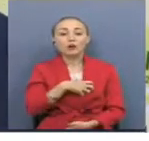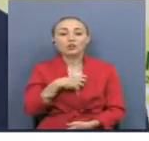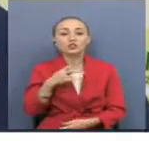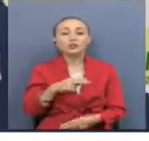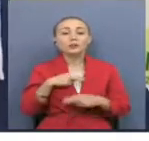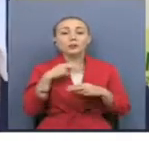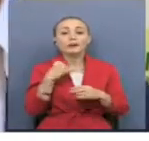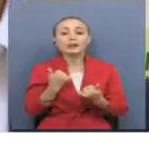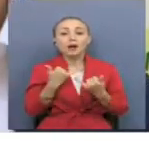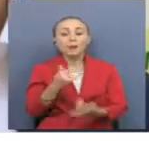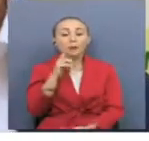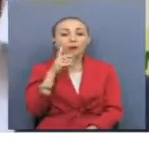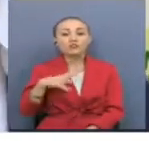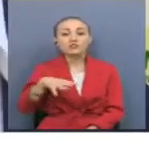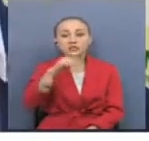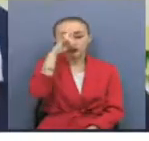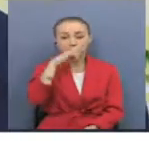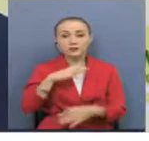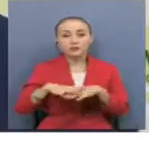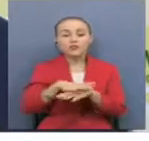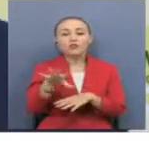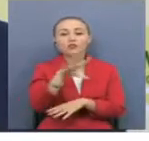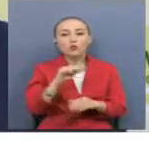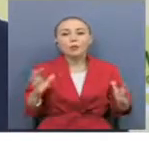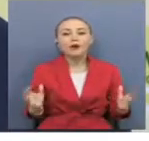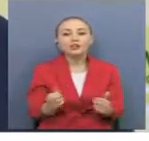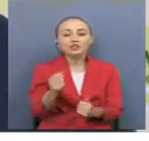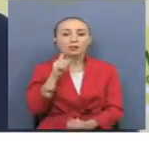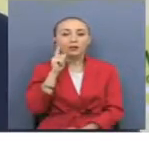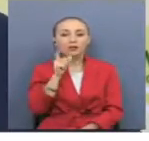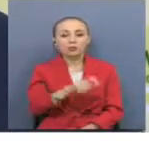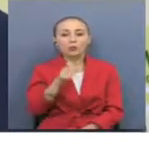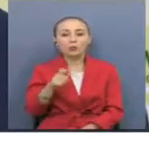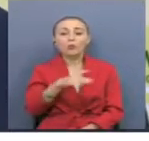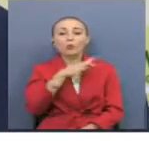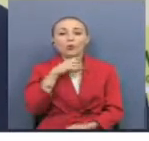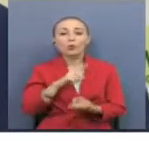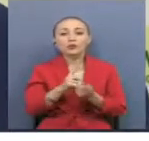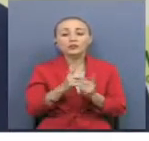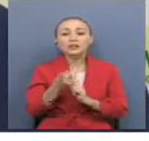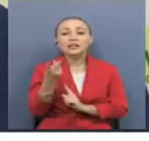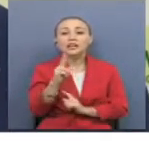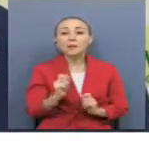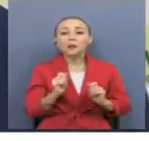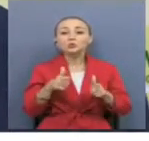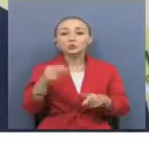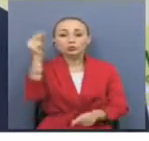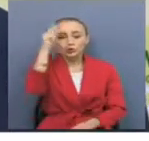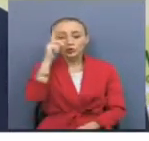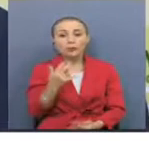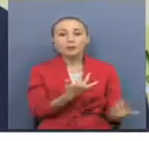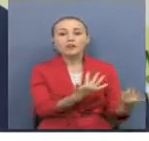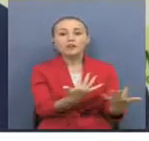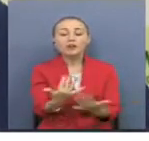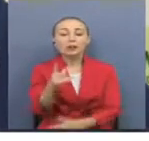көтерген болатын. Барлығы да жастарды қолдауға бағытталған. Жоғарғы оқу орындарына түсушілер үшінде жас мамандарды тарту мақсатында оң